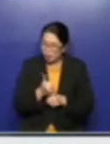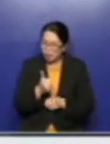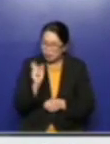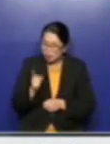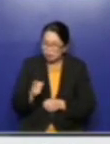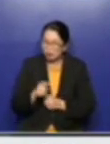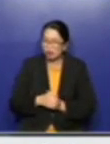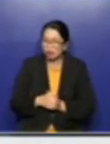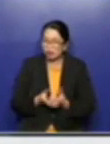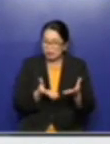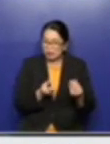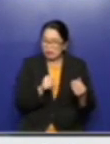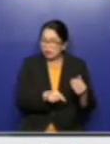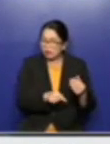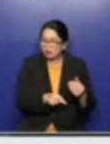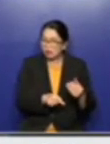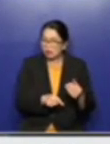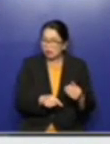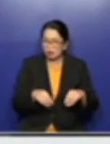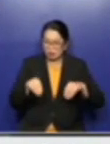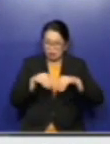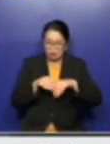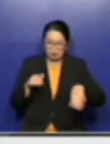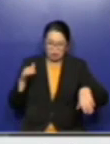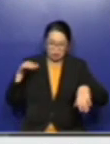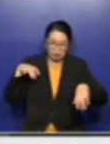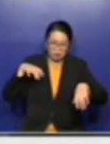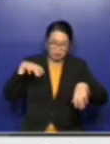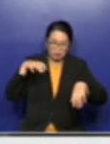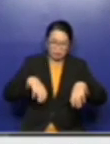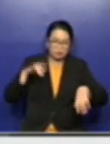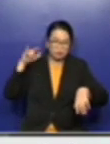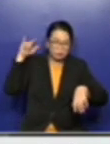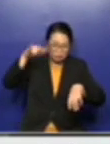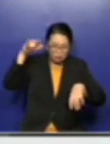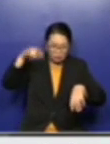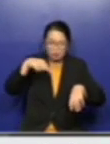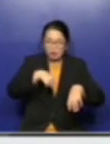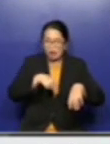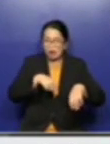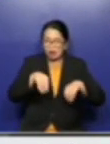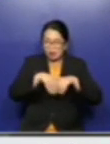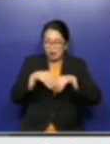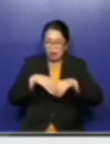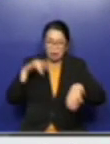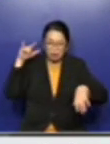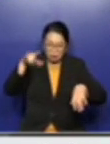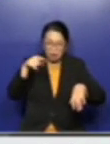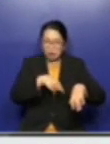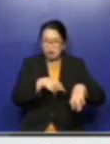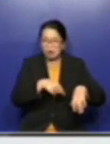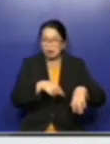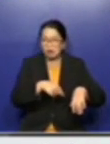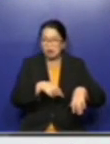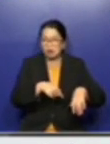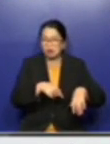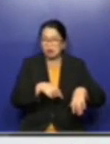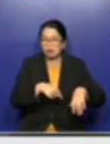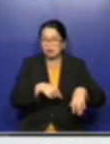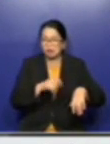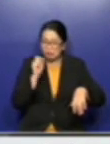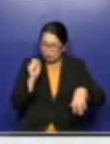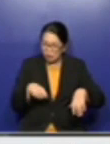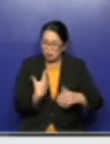เนี่ยวิภาวดีรังสิตเนี่ยนะหรือสมัยเด็กๆ เขาเรียกถนนซูเปอร์ไฮเวย์ของผมเนี่ยผมไม่น่าใช่นะท่านประธาน